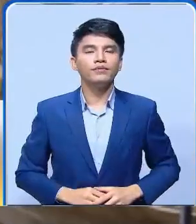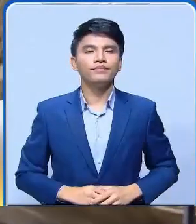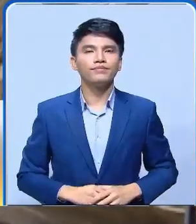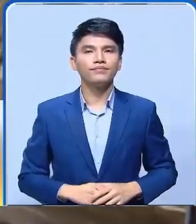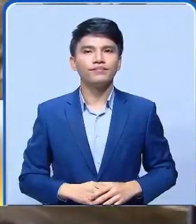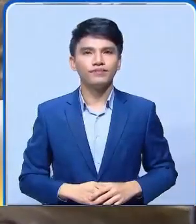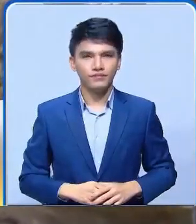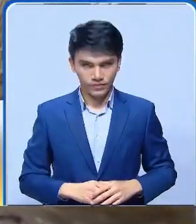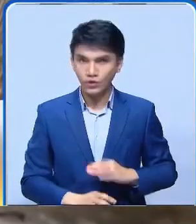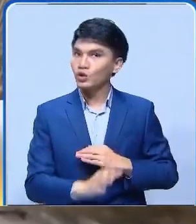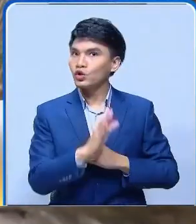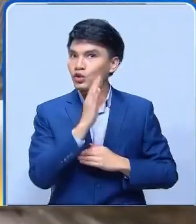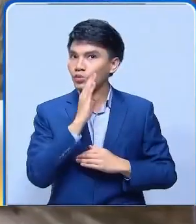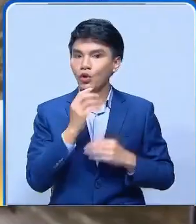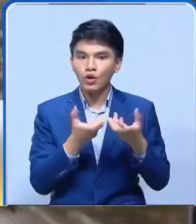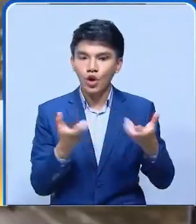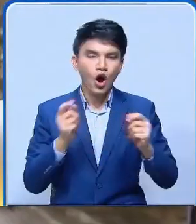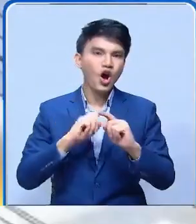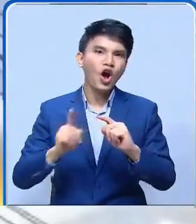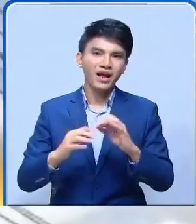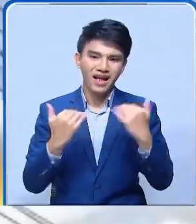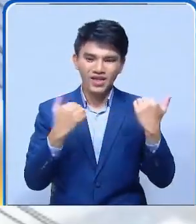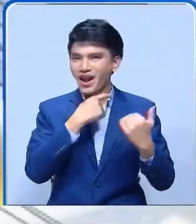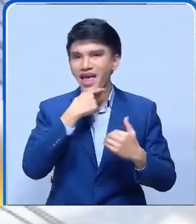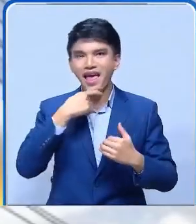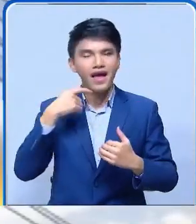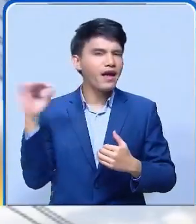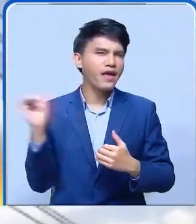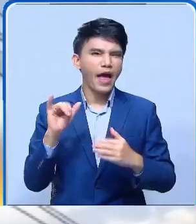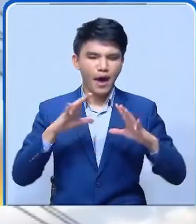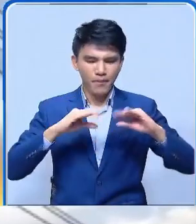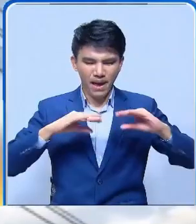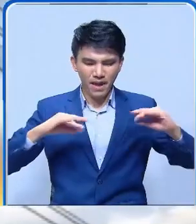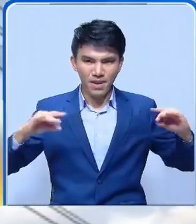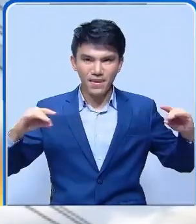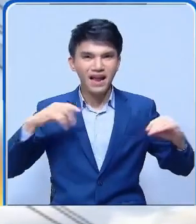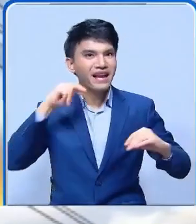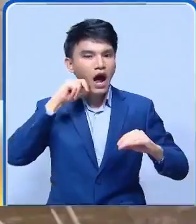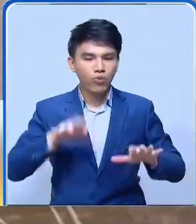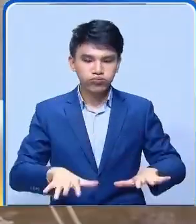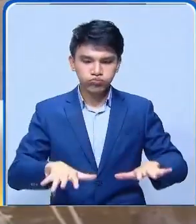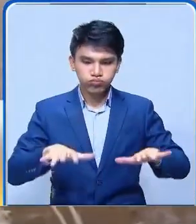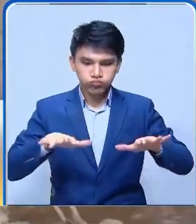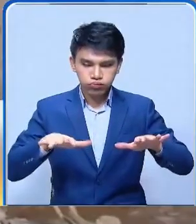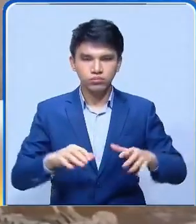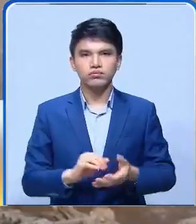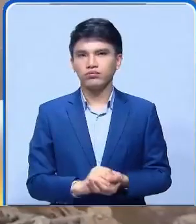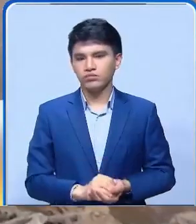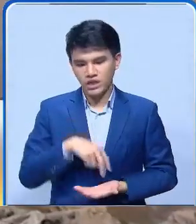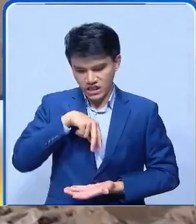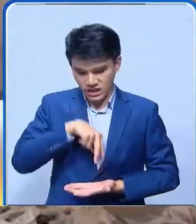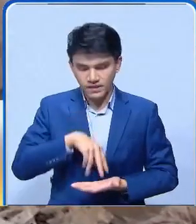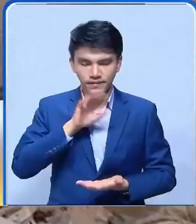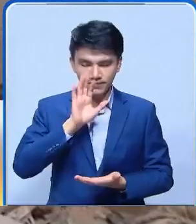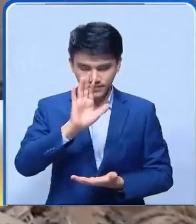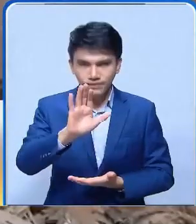านหากพื้นที่ที่ติดตั้งอุปกรณ์ไฟฟ้ายังไม่แห้งสนิทมันเปียกชื้นอยู่หรือว่ามีน้ำท่วมขังอยู่ห้ามไปยืนแช่น้ำในขณะ